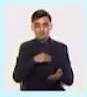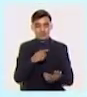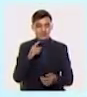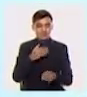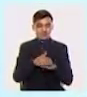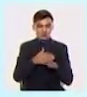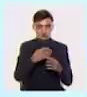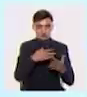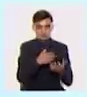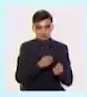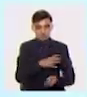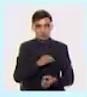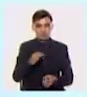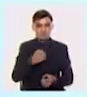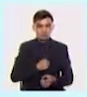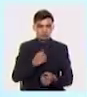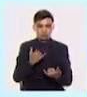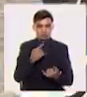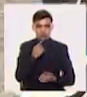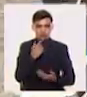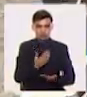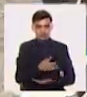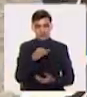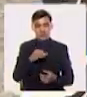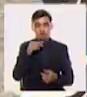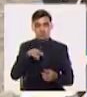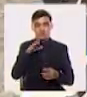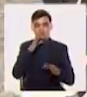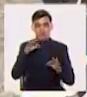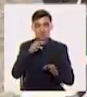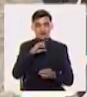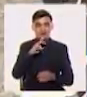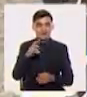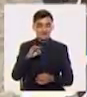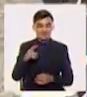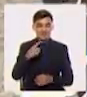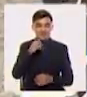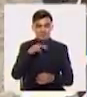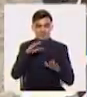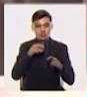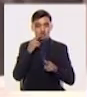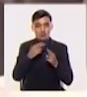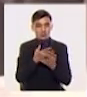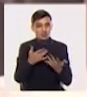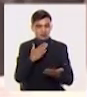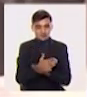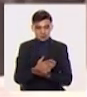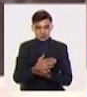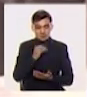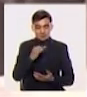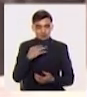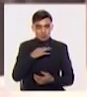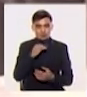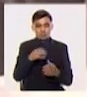дейді. Ал мемлекеттік еңбек инспекциясындағылар төтенше жағдай кезінде теңіз кенішіндегі жұмысшылардан шағымның көп болғанын айтады.